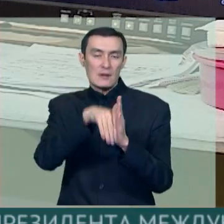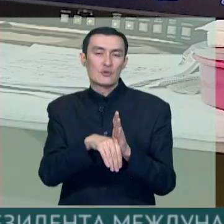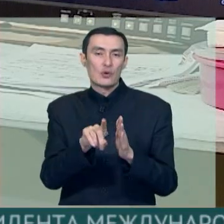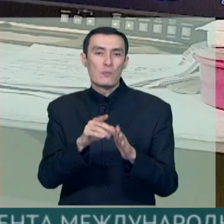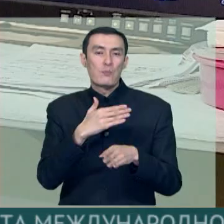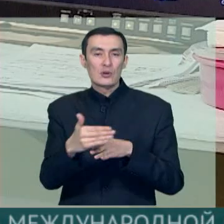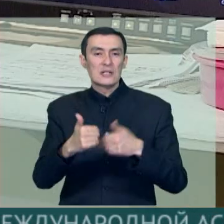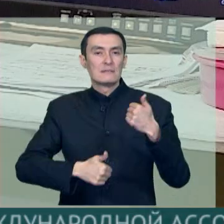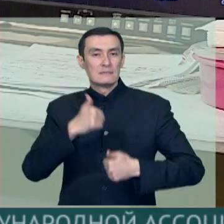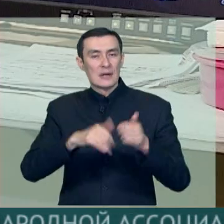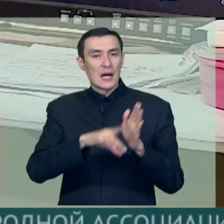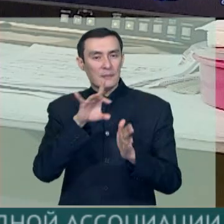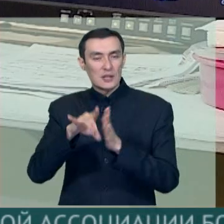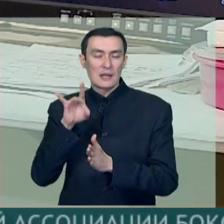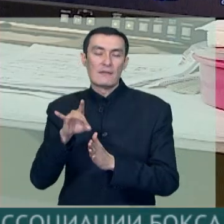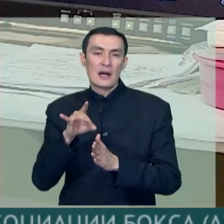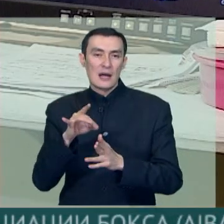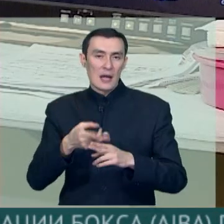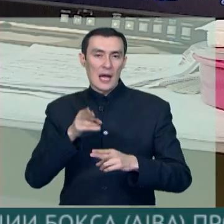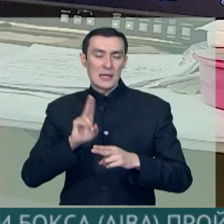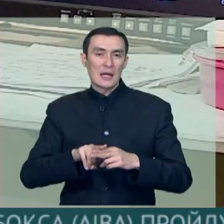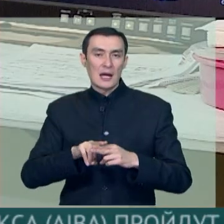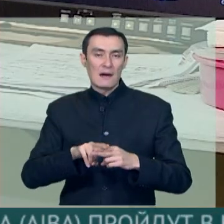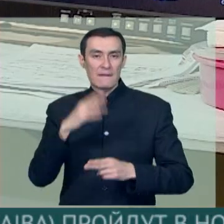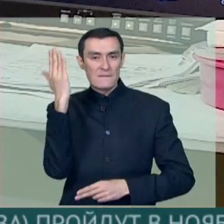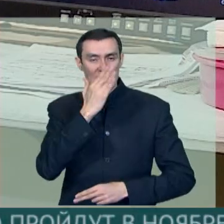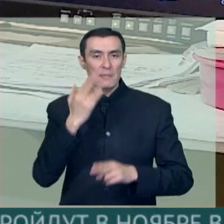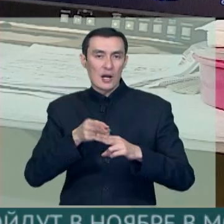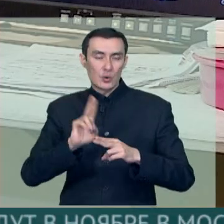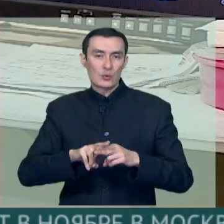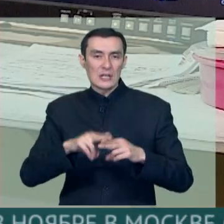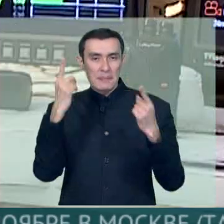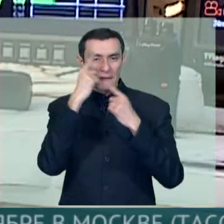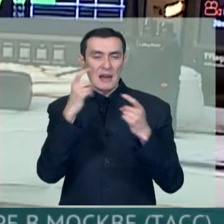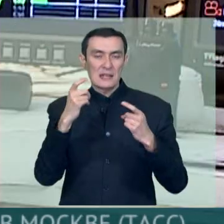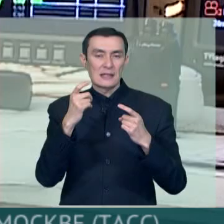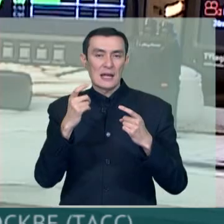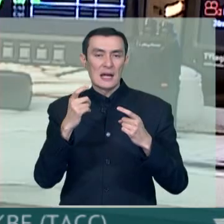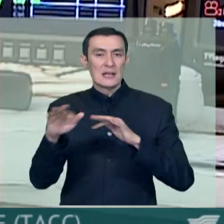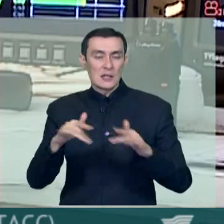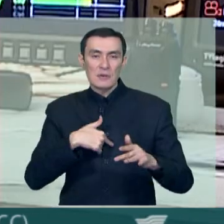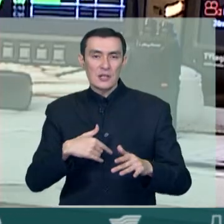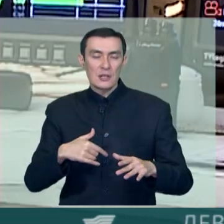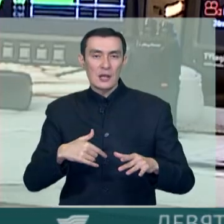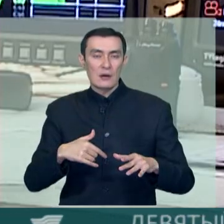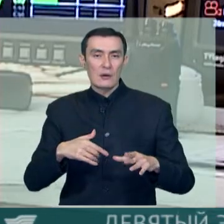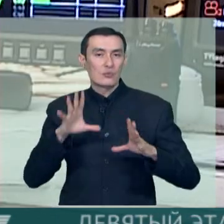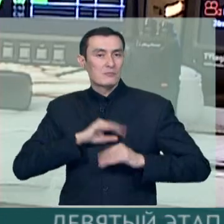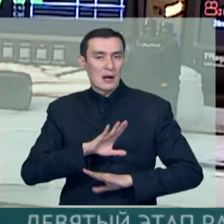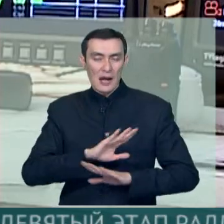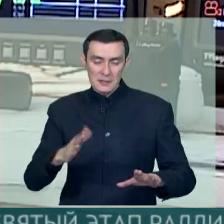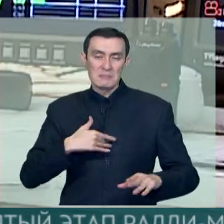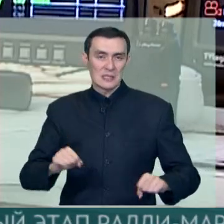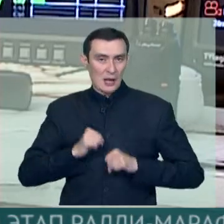после прохождения шорт-листа уже это фильмы, которые уже объявляются на церемонии вручения. И мы не опускаем руки ни в коем случае, мы